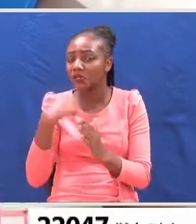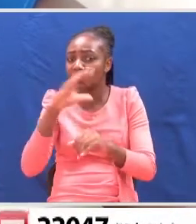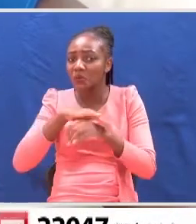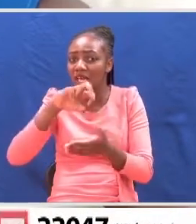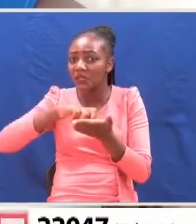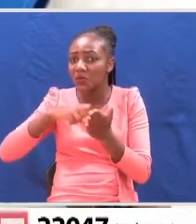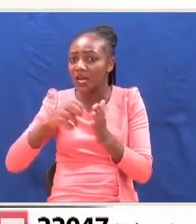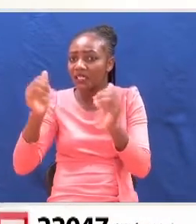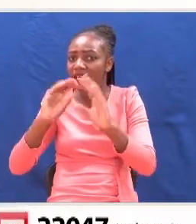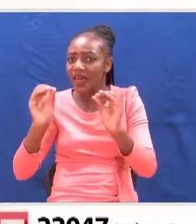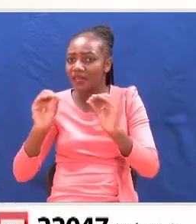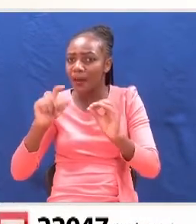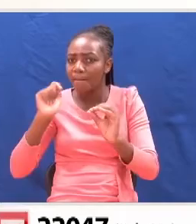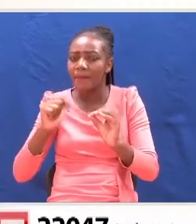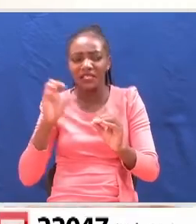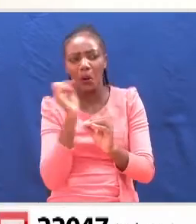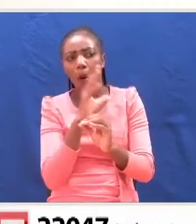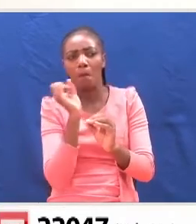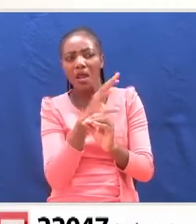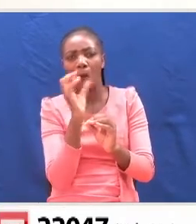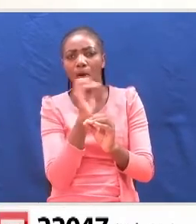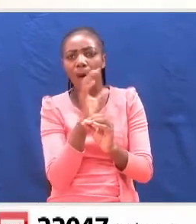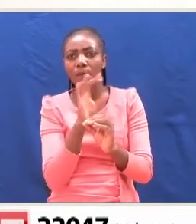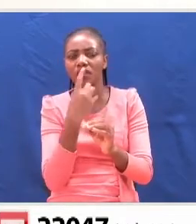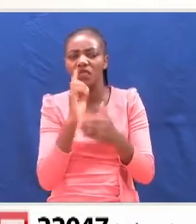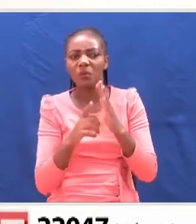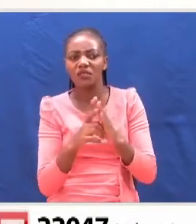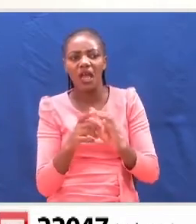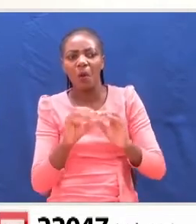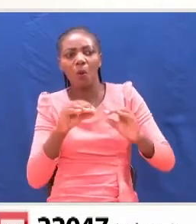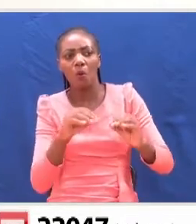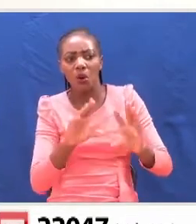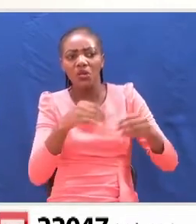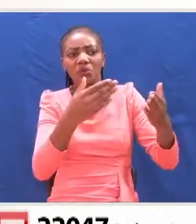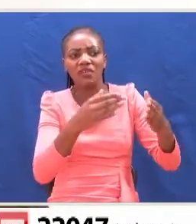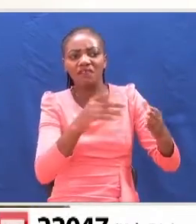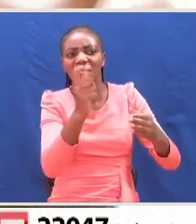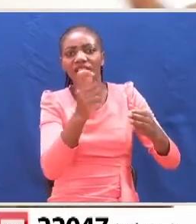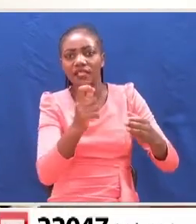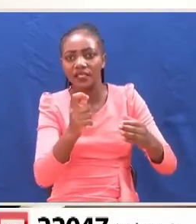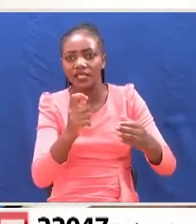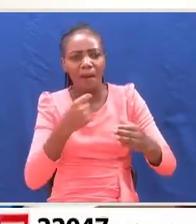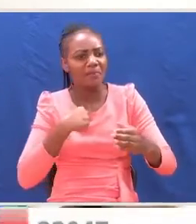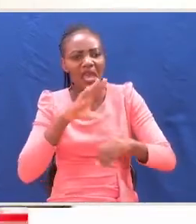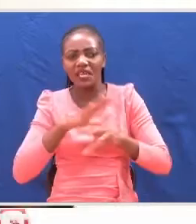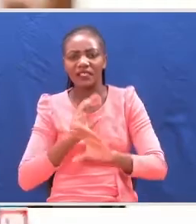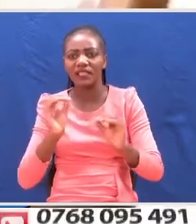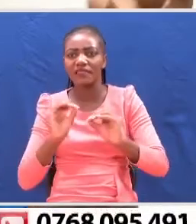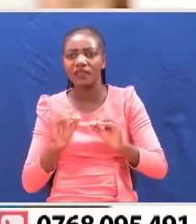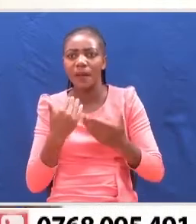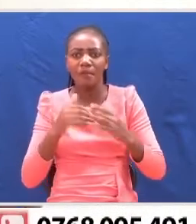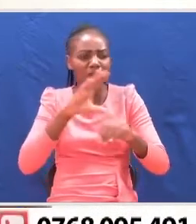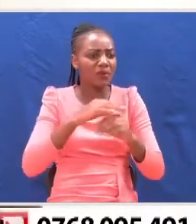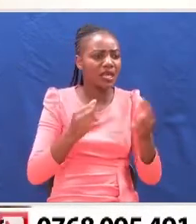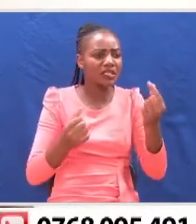ama tender, unajua lazima atalalamika kwamba pengine fulani alipewa zaidi, pengine tungepewa kidogo kidogo pia tuweze